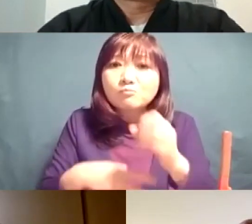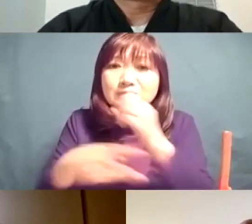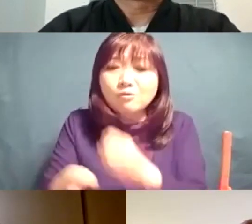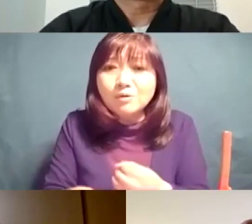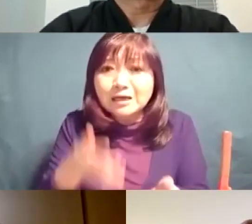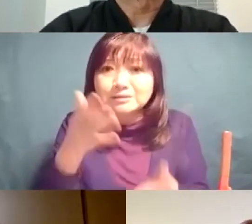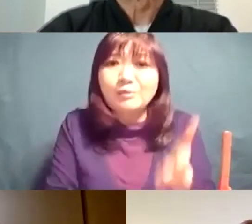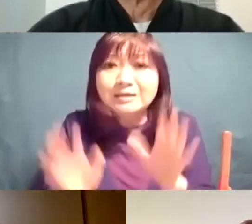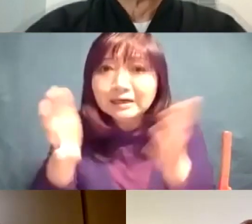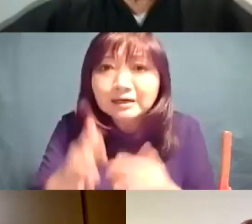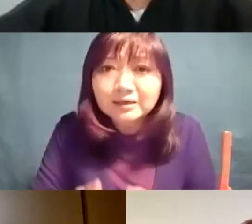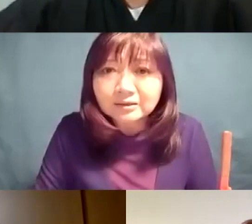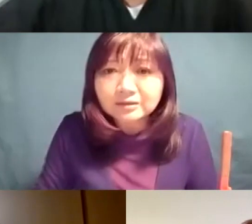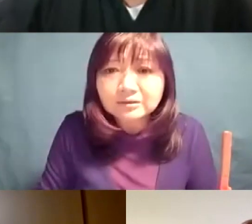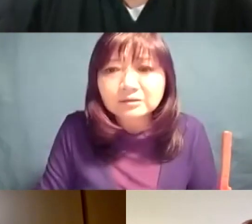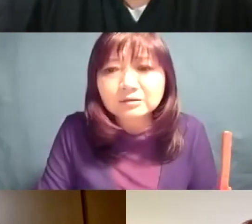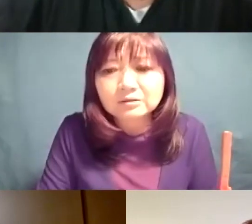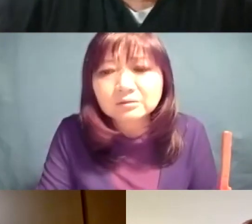せに。